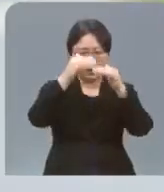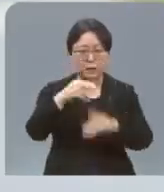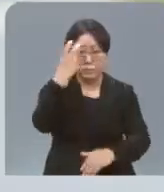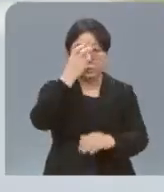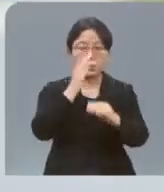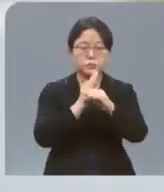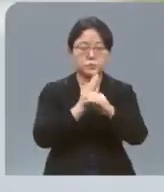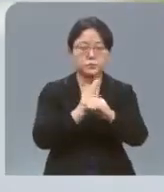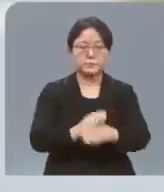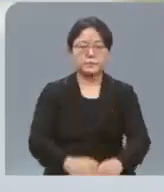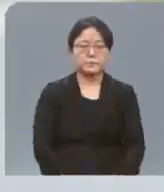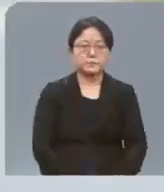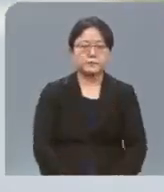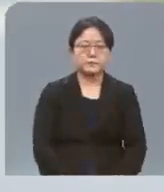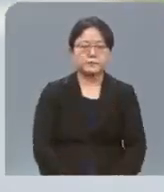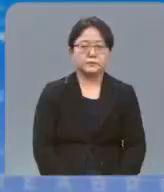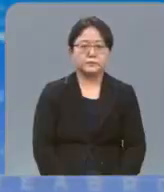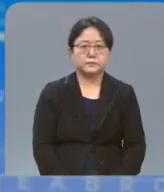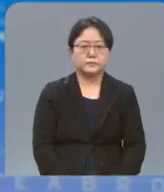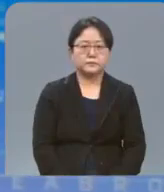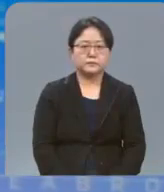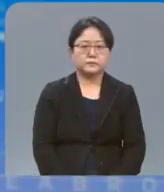경위를 조사하고 있습니다.